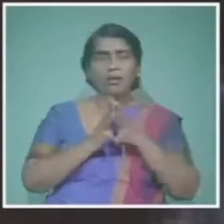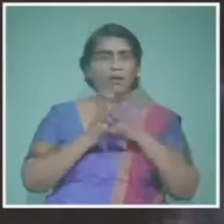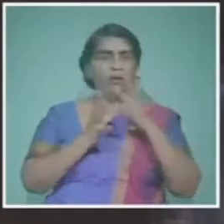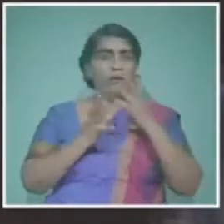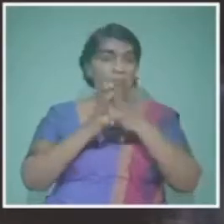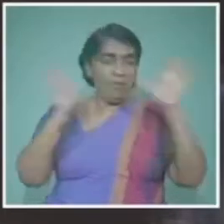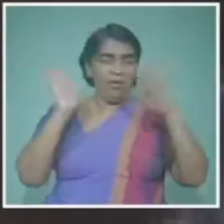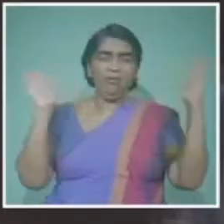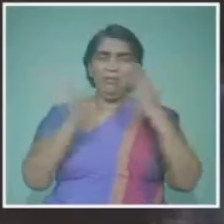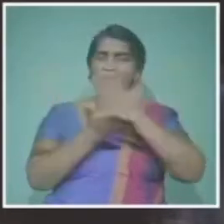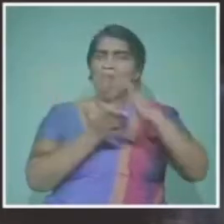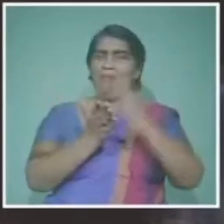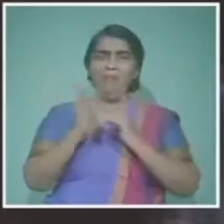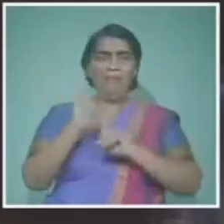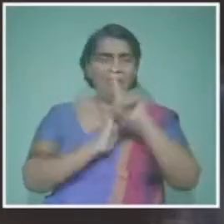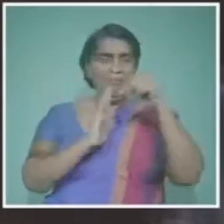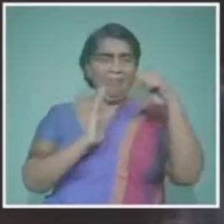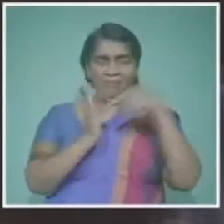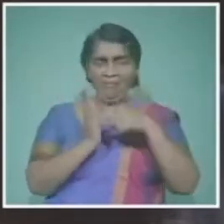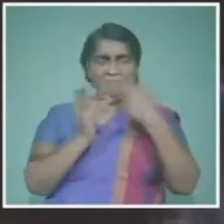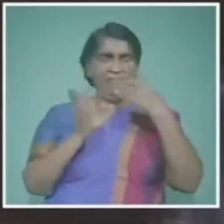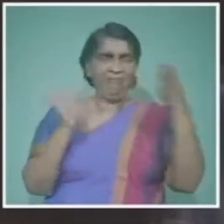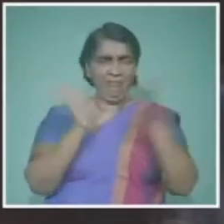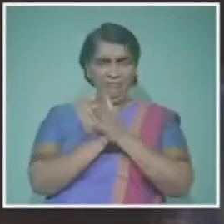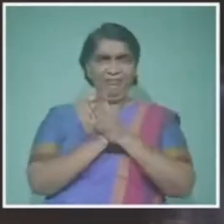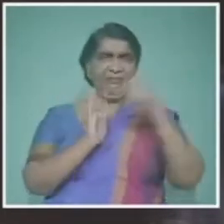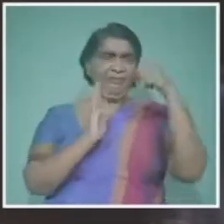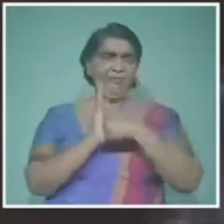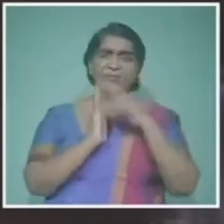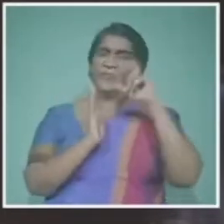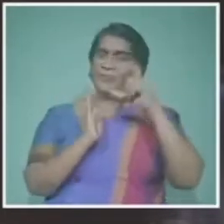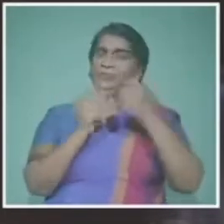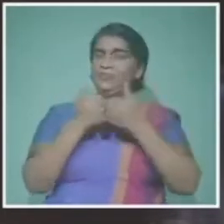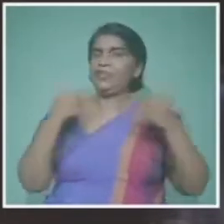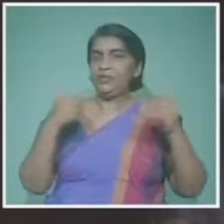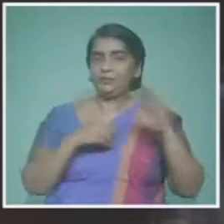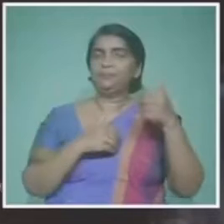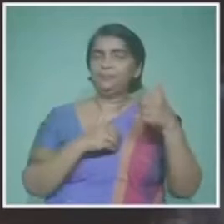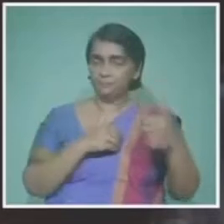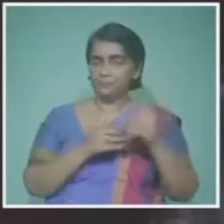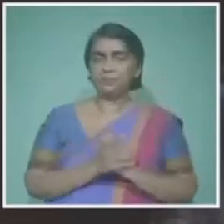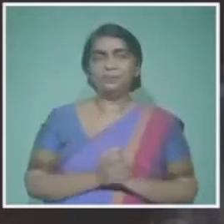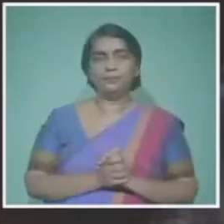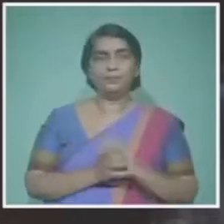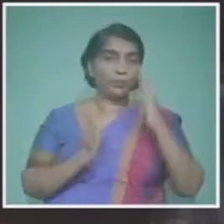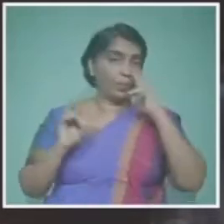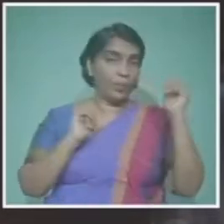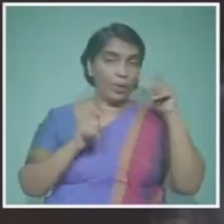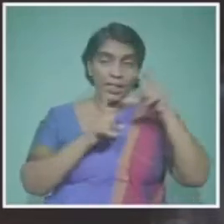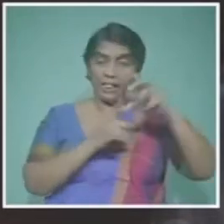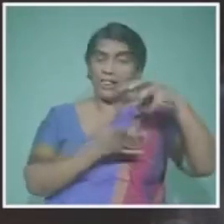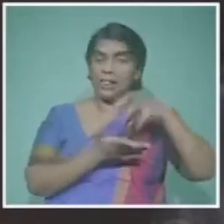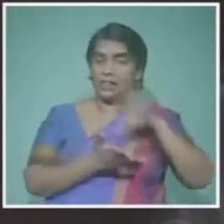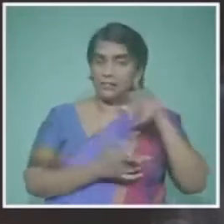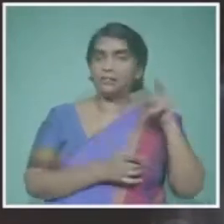දෙකකට කඩන්න ඕන කියලා උතුරු කොළඹ මැදකළ මේකට දාලා එක කලාපයකොත් දකුණු කොළඹ වෙන කලාපයක් කරන්න ඕන කියලා හොඳයි දැන් බලන්න නුවරඑළිය දිස්ත්‍රික්කයේ තියෙන